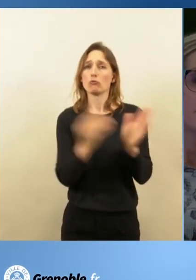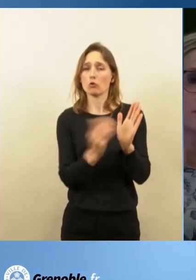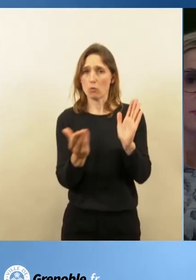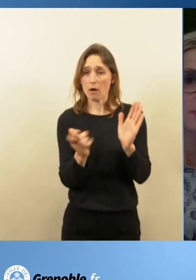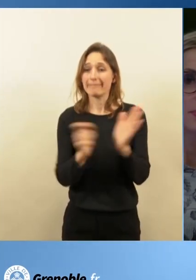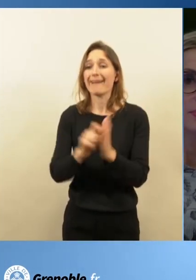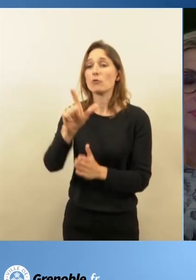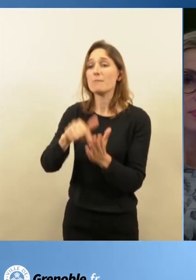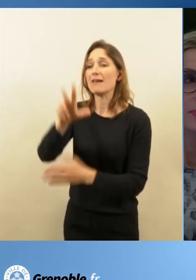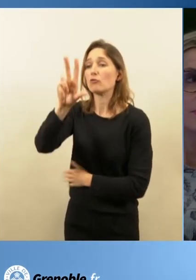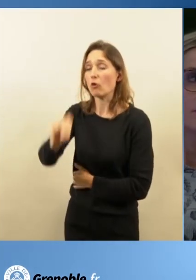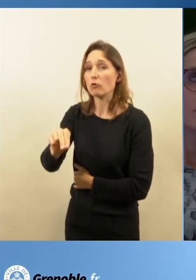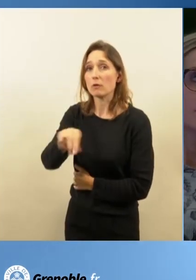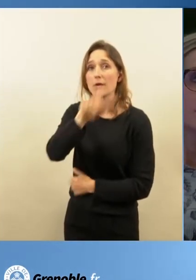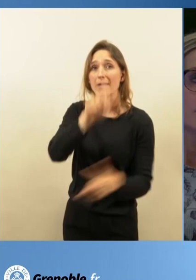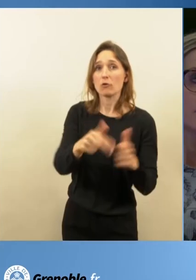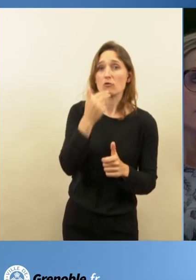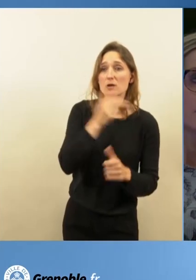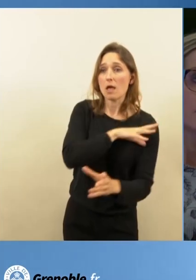serait de 30%